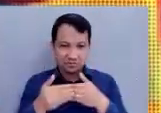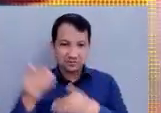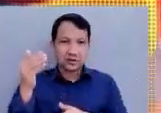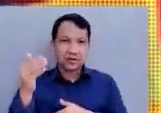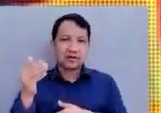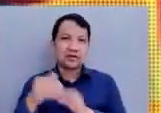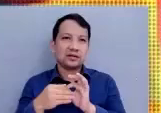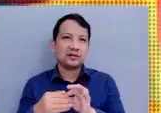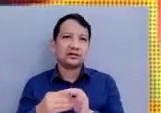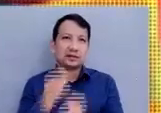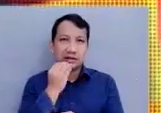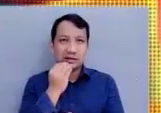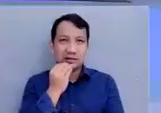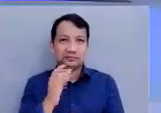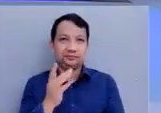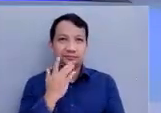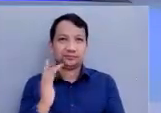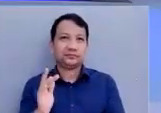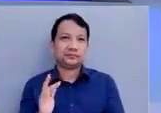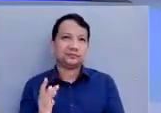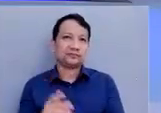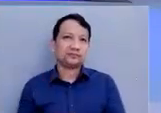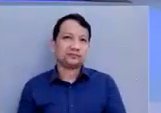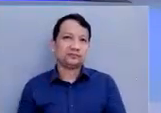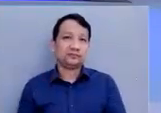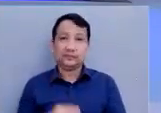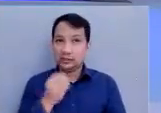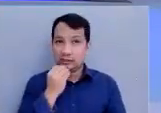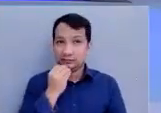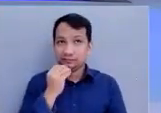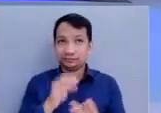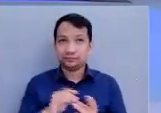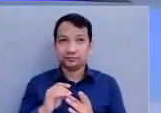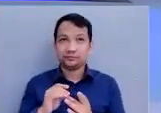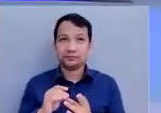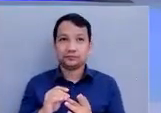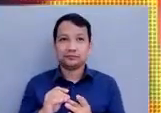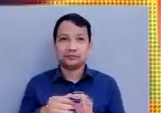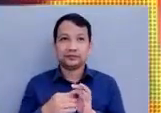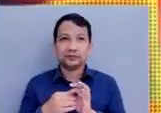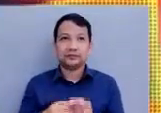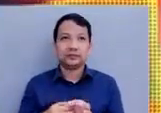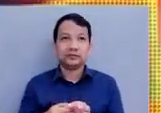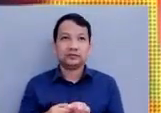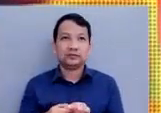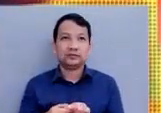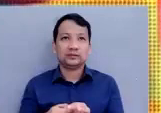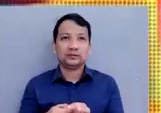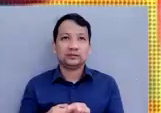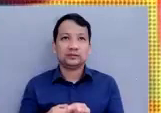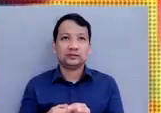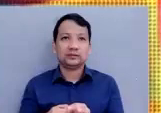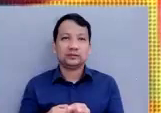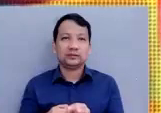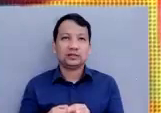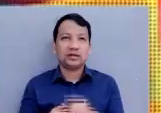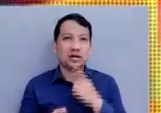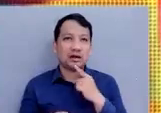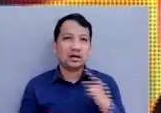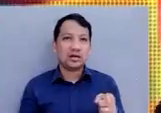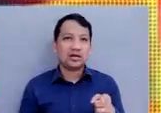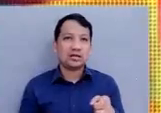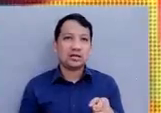siya na sa pagkain Anong specialty ni lola sa pagkain po ang specialty po ni lola is Yung ano po yung yung isa po is yung